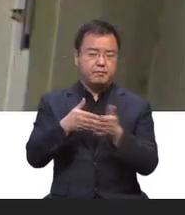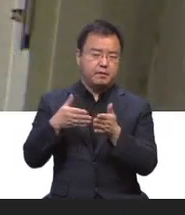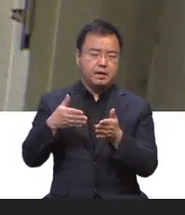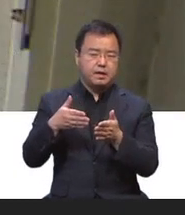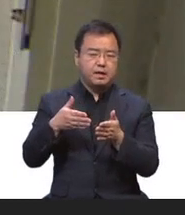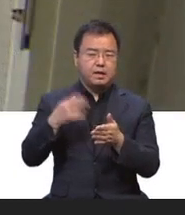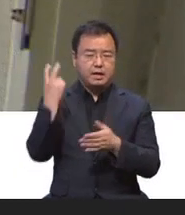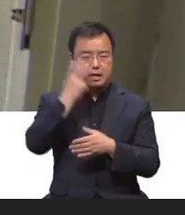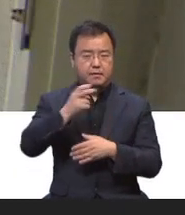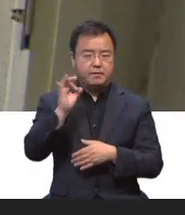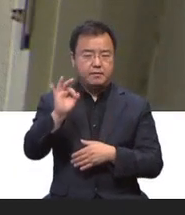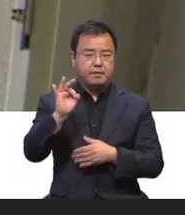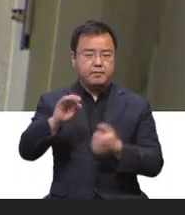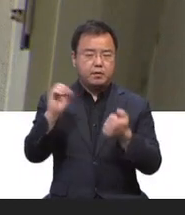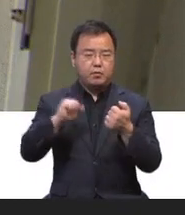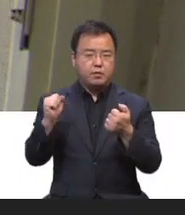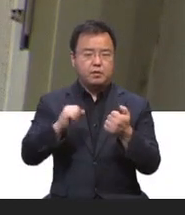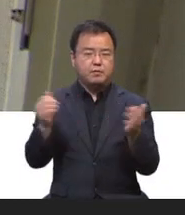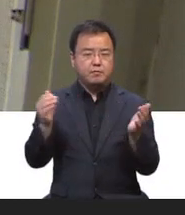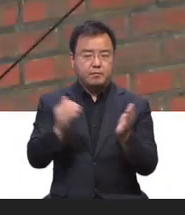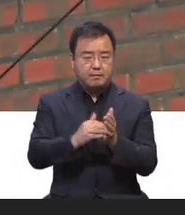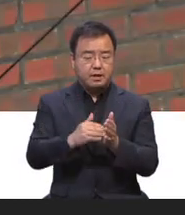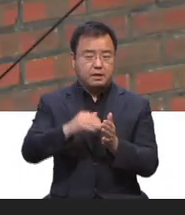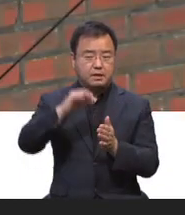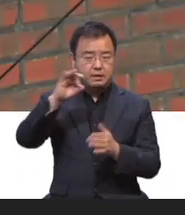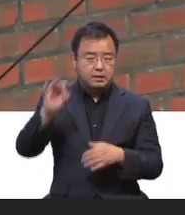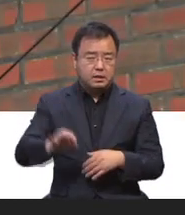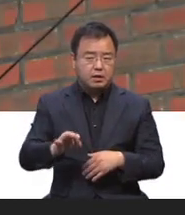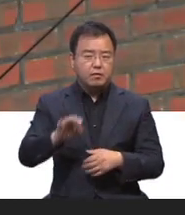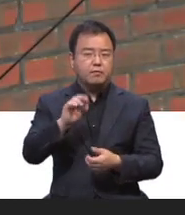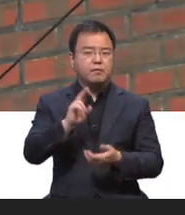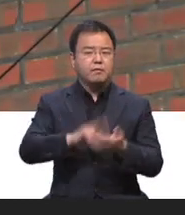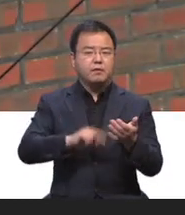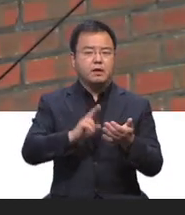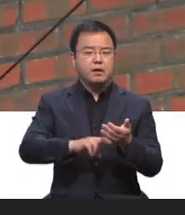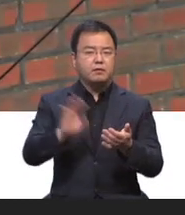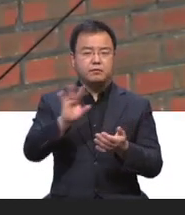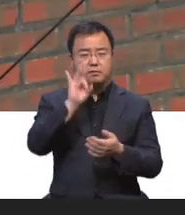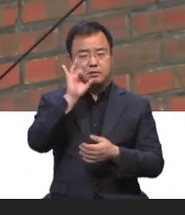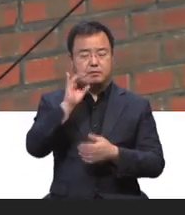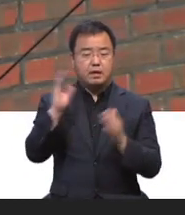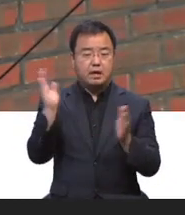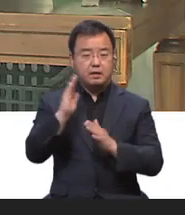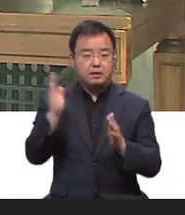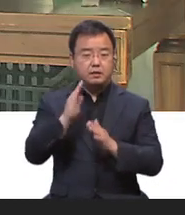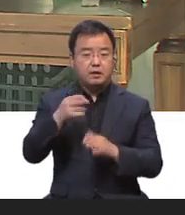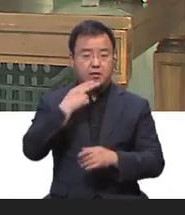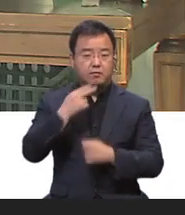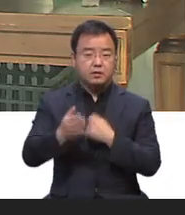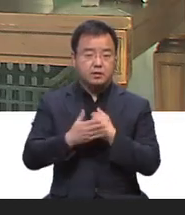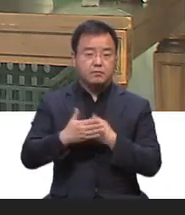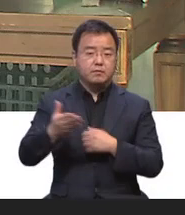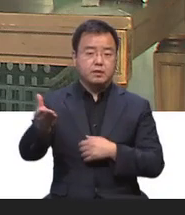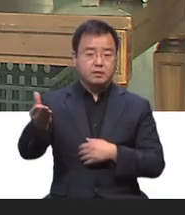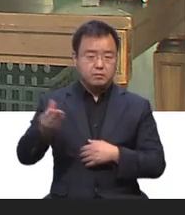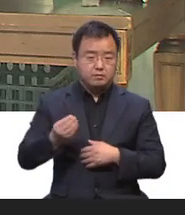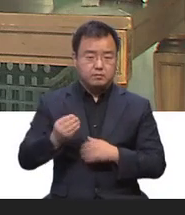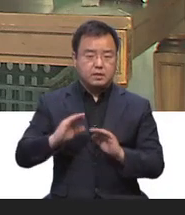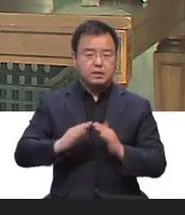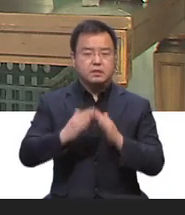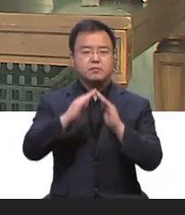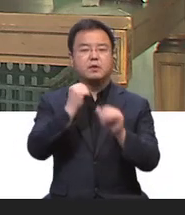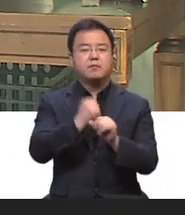한 50% 까지 떨어져 도 이게 매각이 안됩니다 학생이 없어지니까 대출 받아 가지고 그 집을 지어